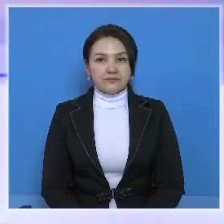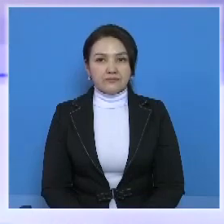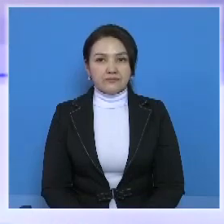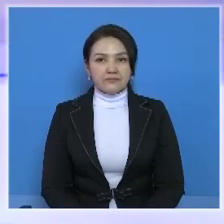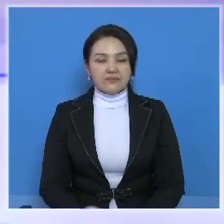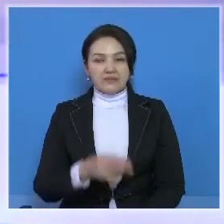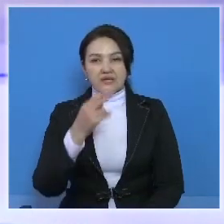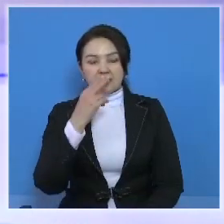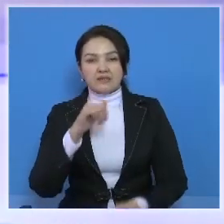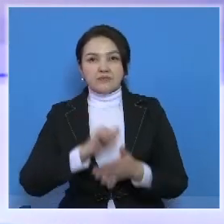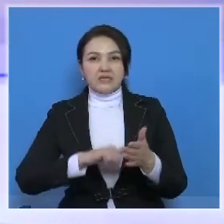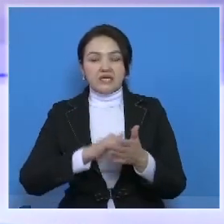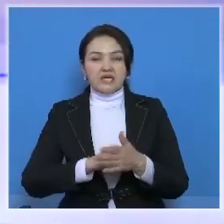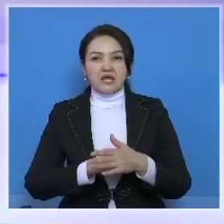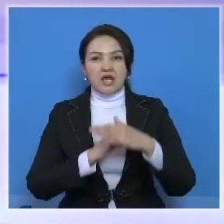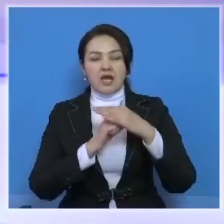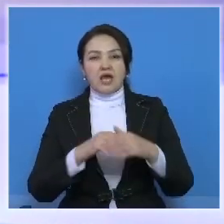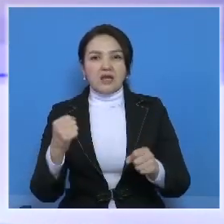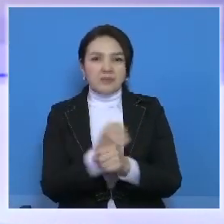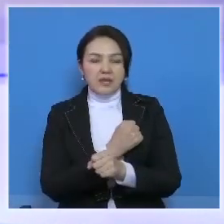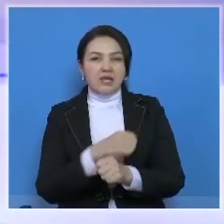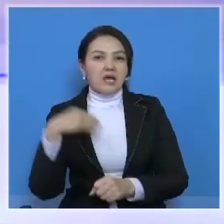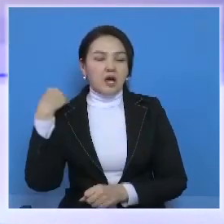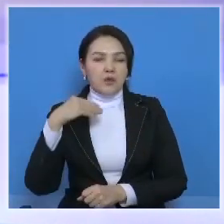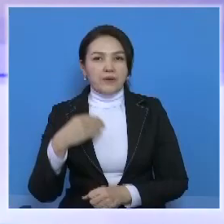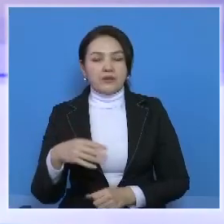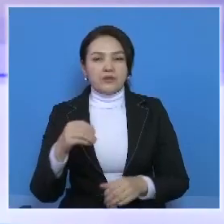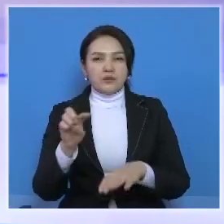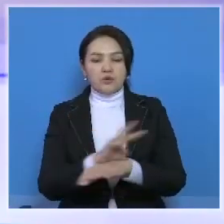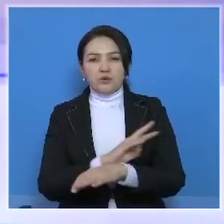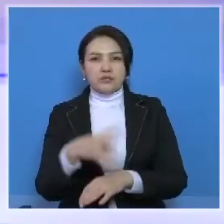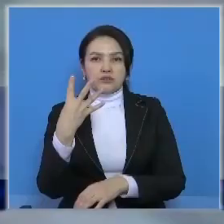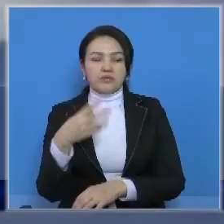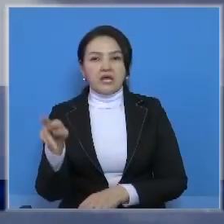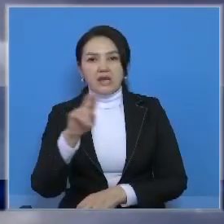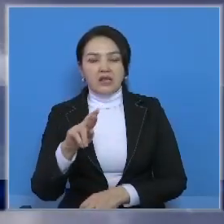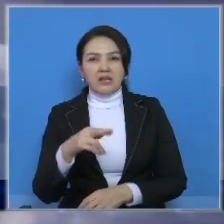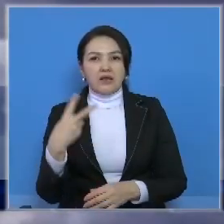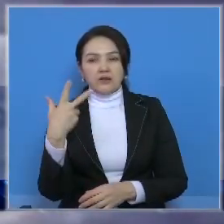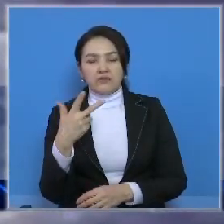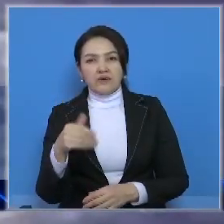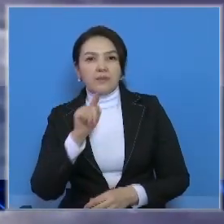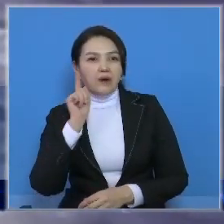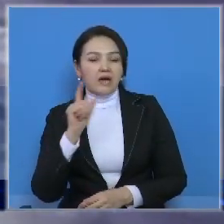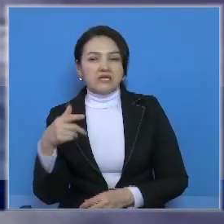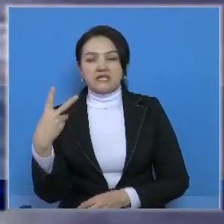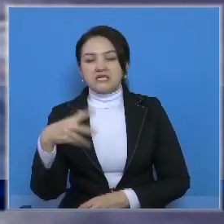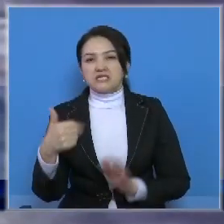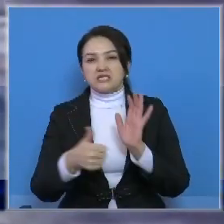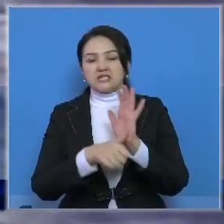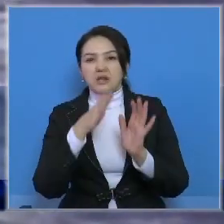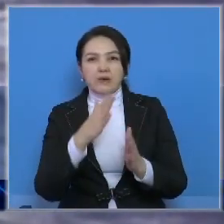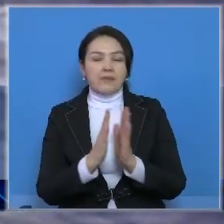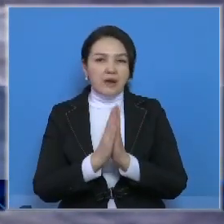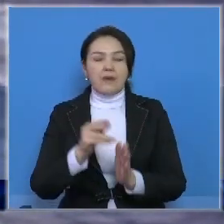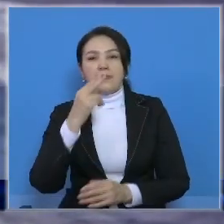сигарета стала причиной избиения актюбинца ночью 4 января двое молодых людей подошли к 36-летнему горожанину